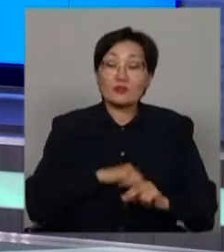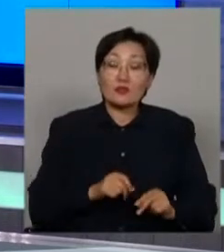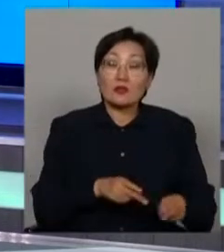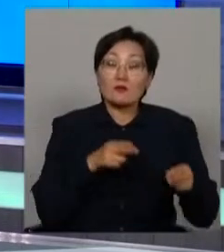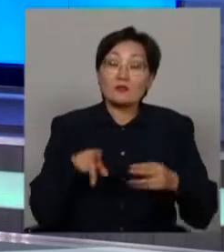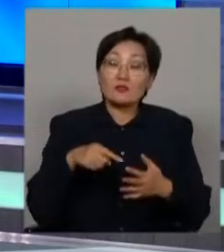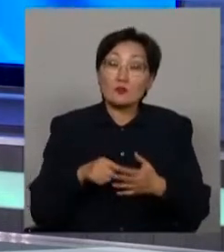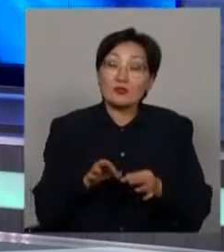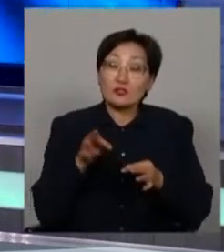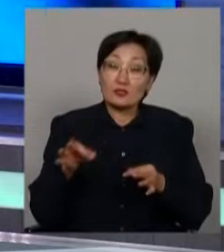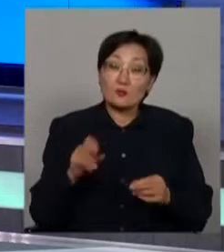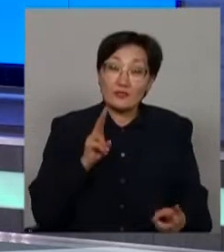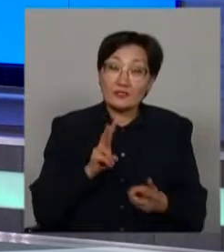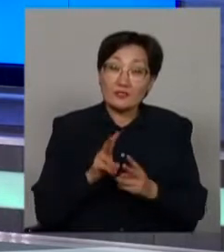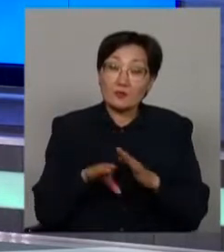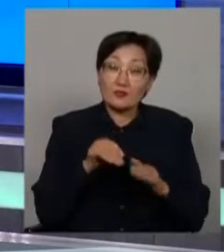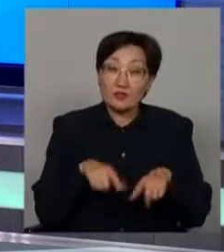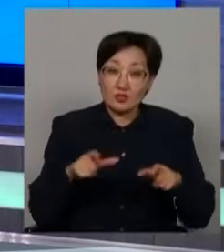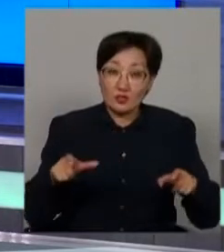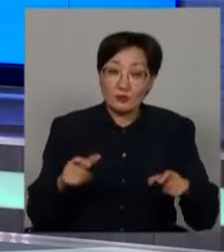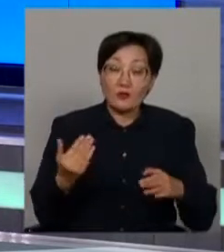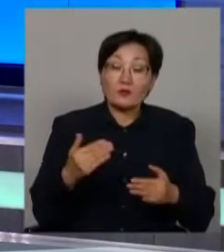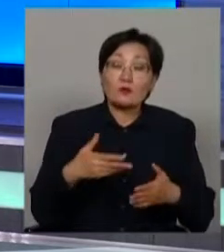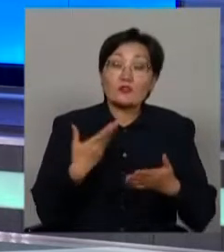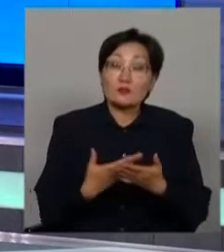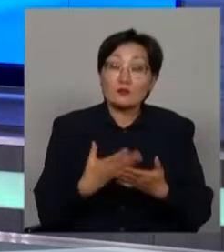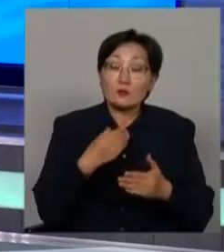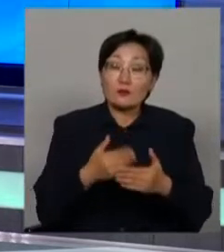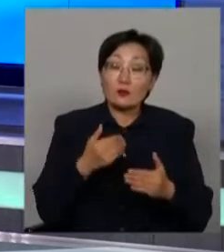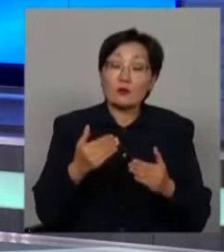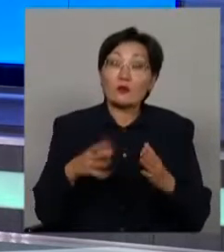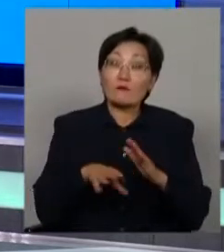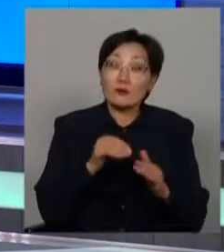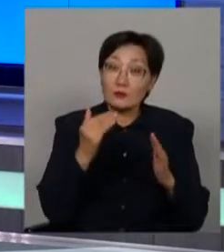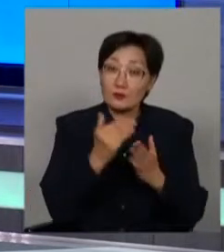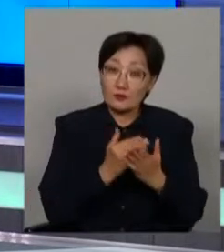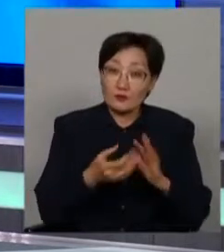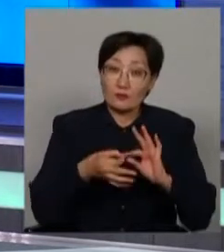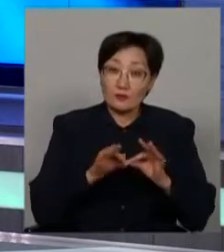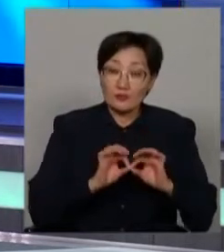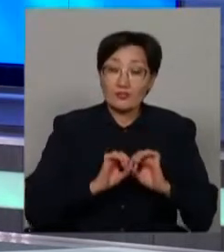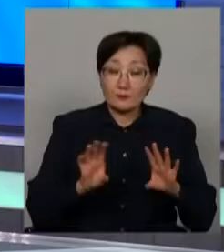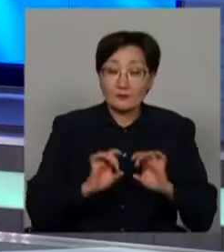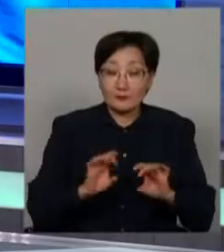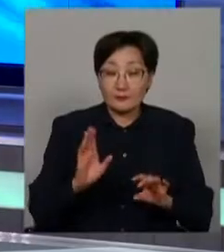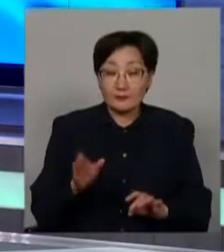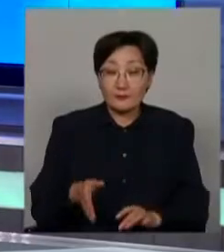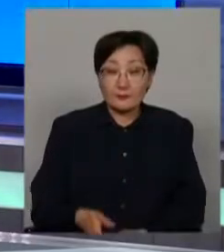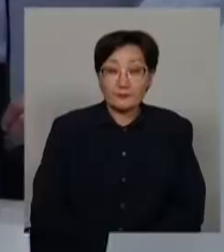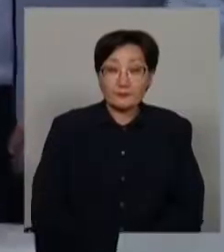города и регионы для встречи с избирателями. Они представляют свою предвыборную программу. Подробности в материале Дарьи Насиповой.